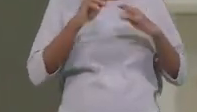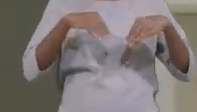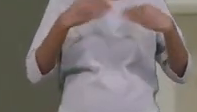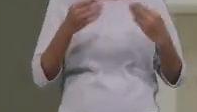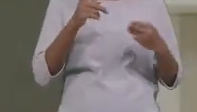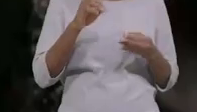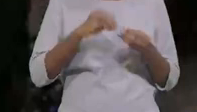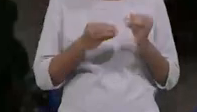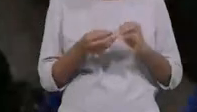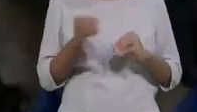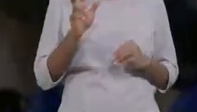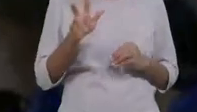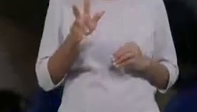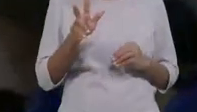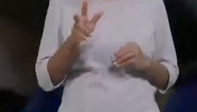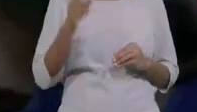pas donné.